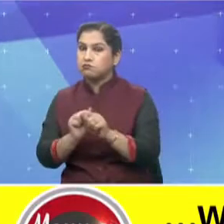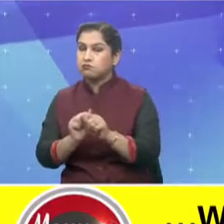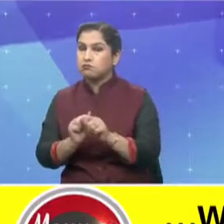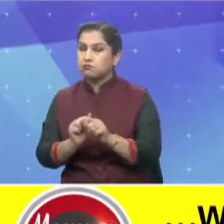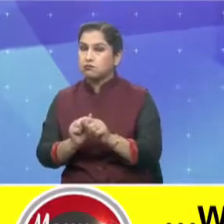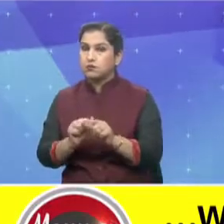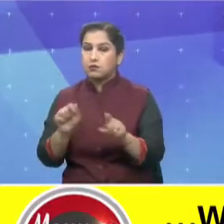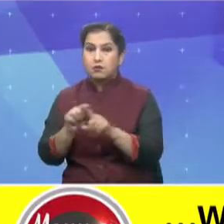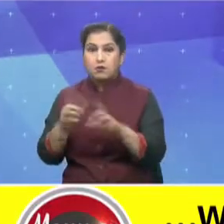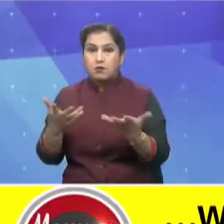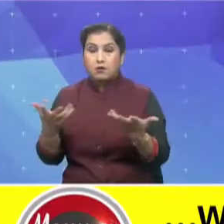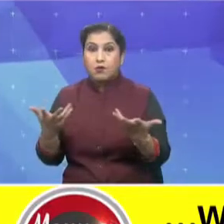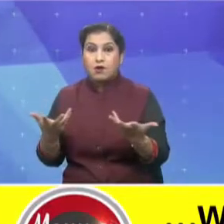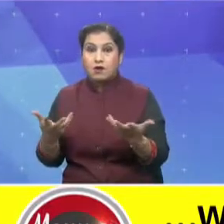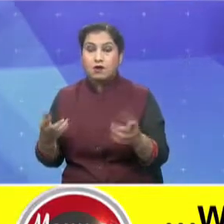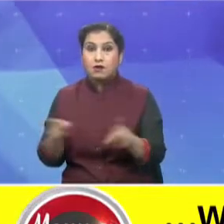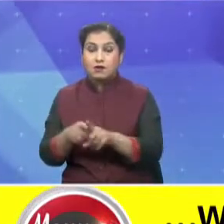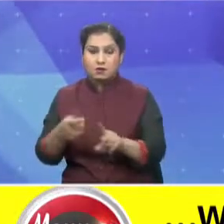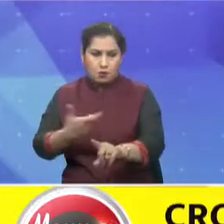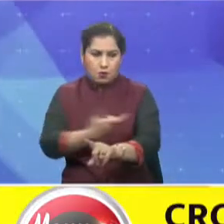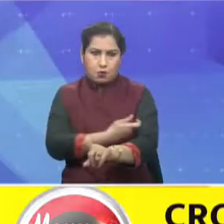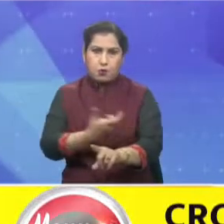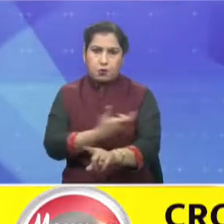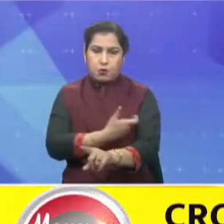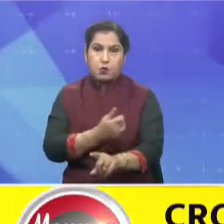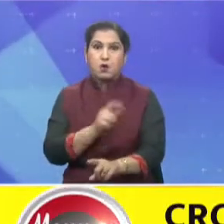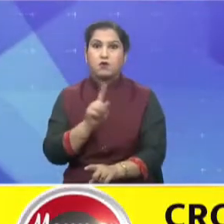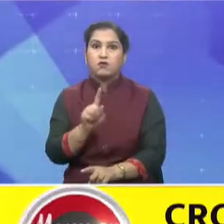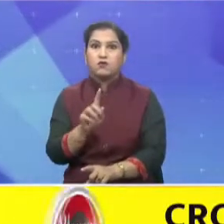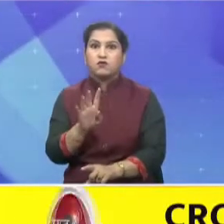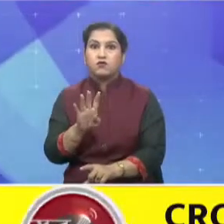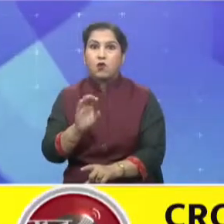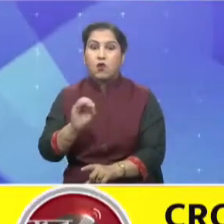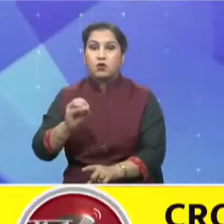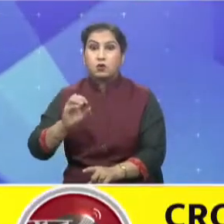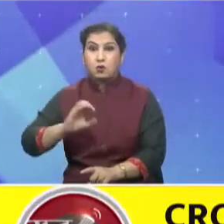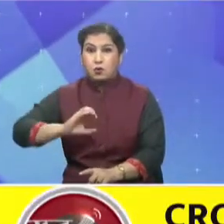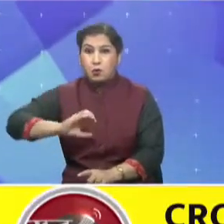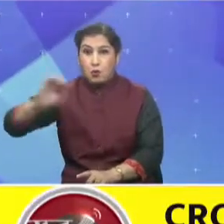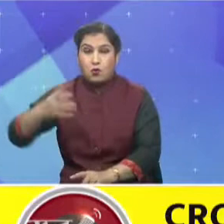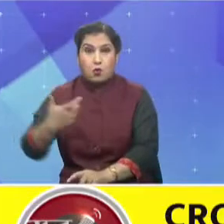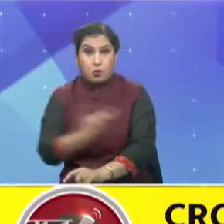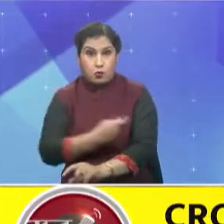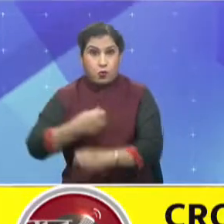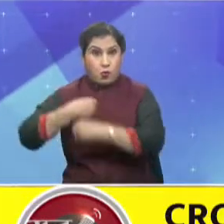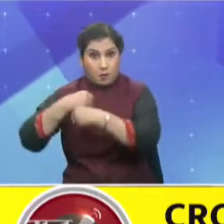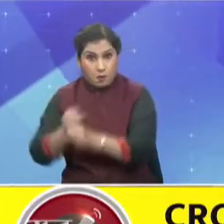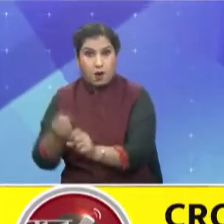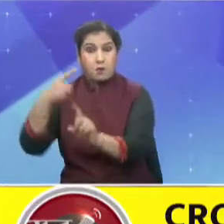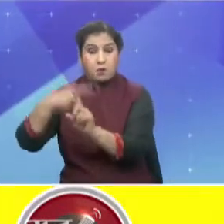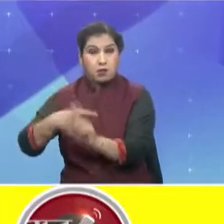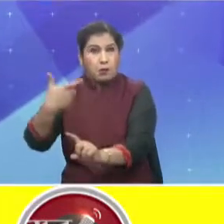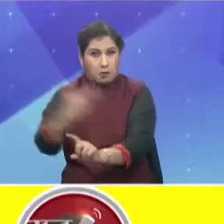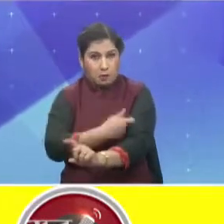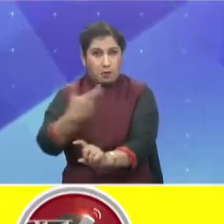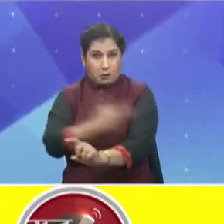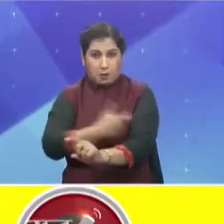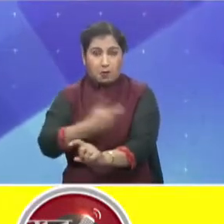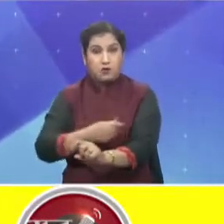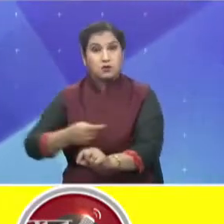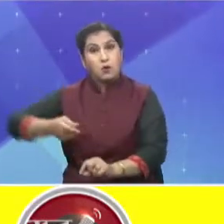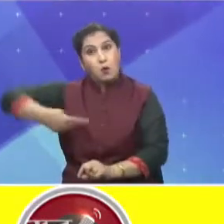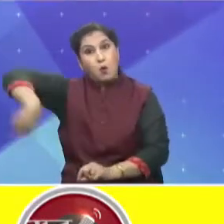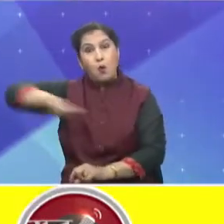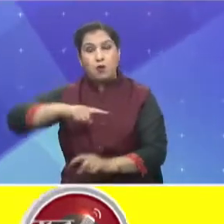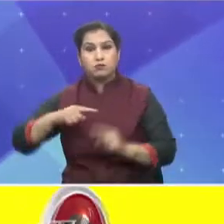लक्ष्य हासिल किया है। वैक्सीन की 140 करोड़ डोज के पड़ाव को पार करना प्रत्येक भारतवासी की